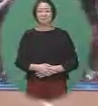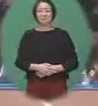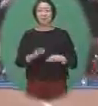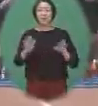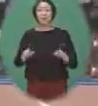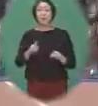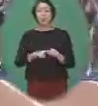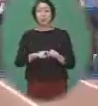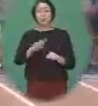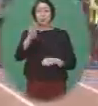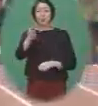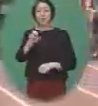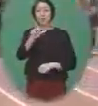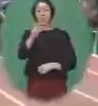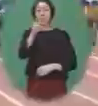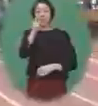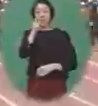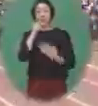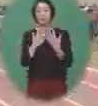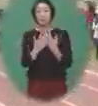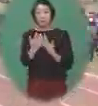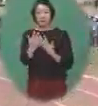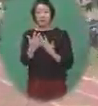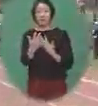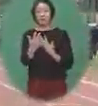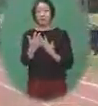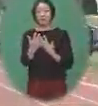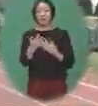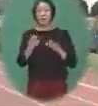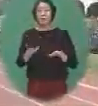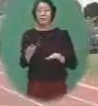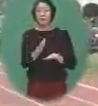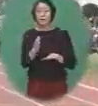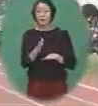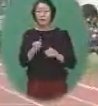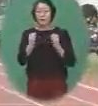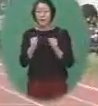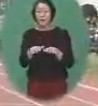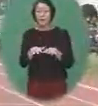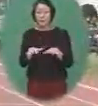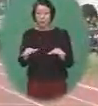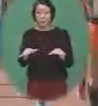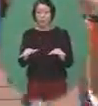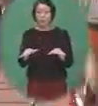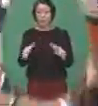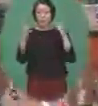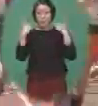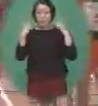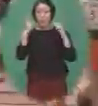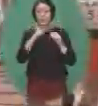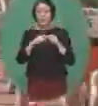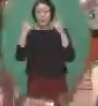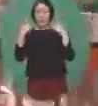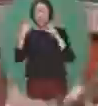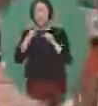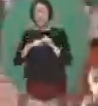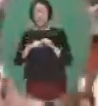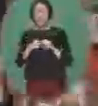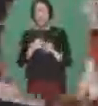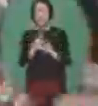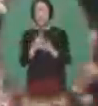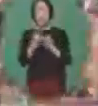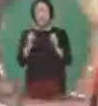今年で25回目を迎える大会は、ここ数年のマラソンブームで年々参加者が増えてい